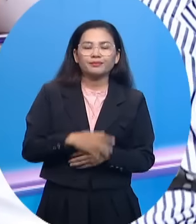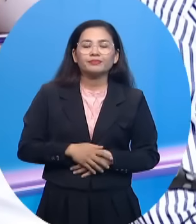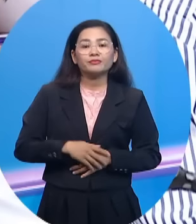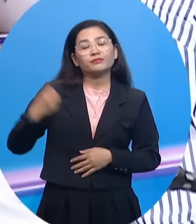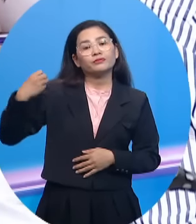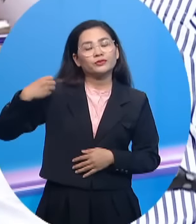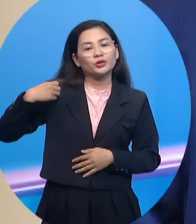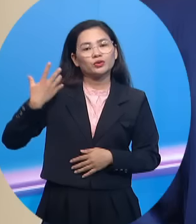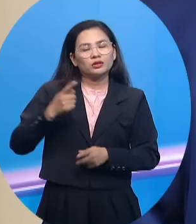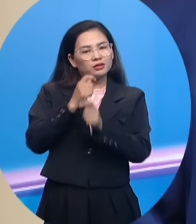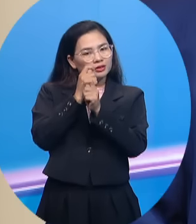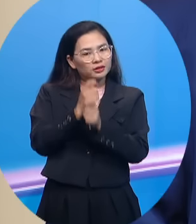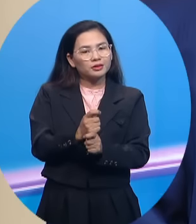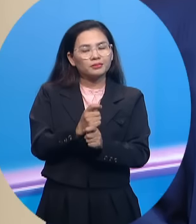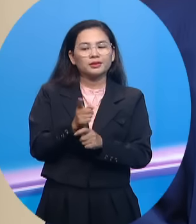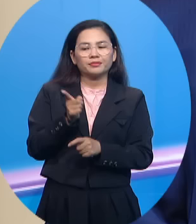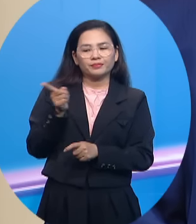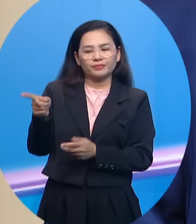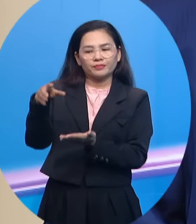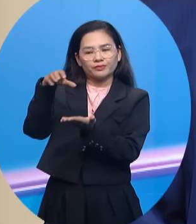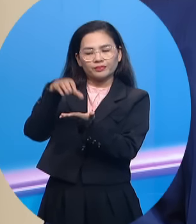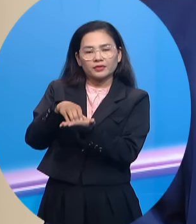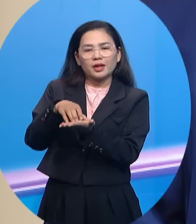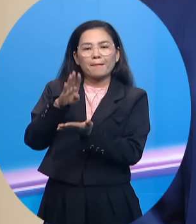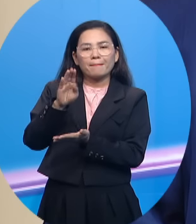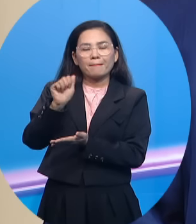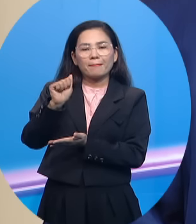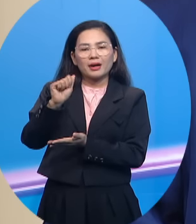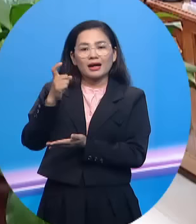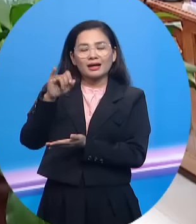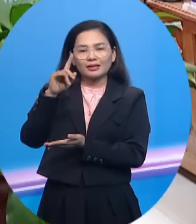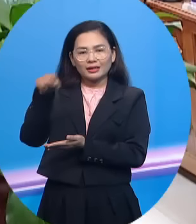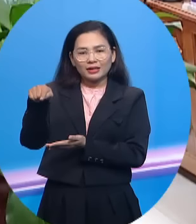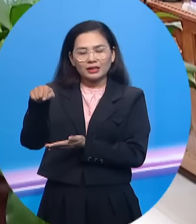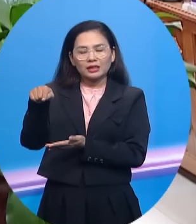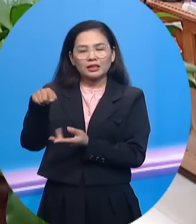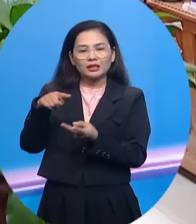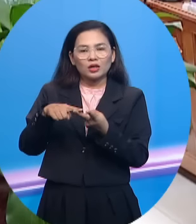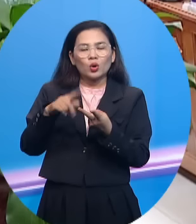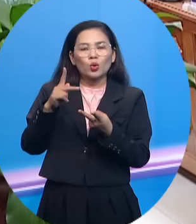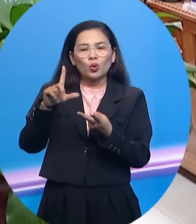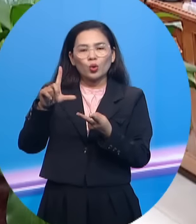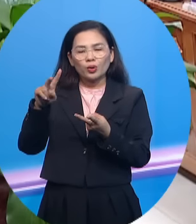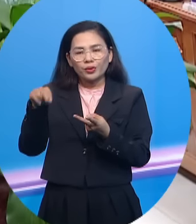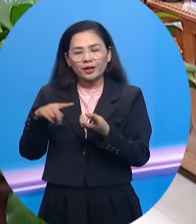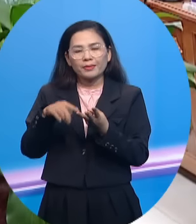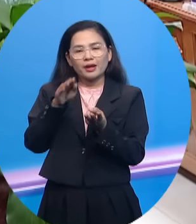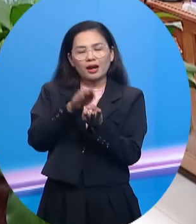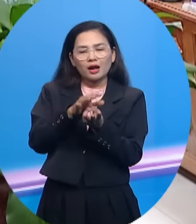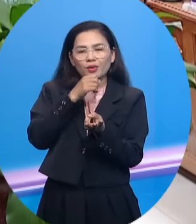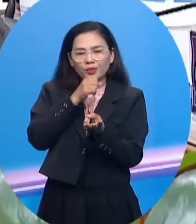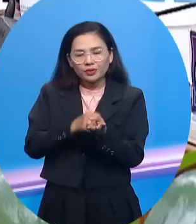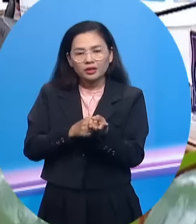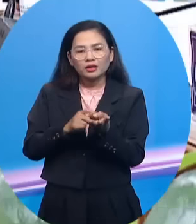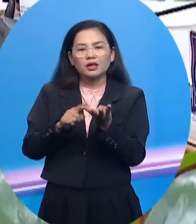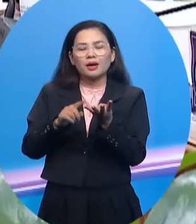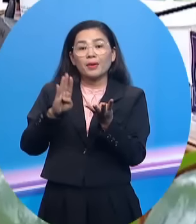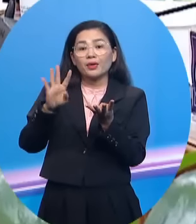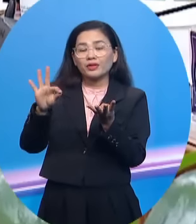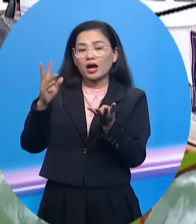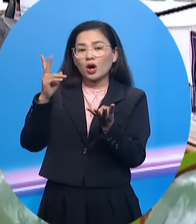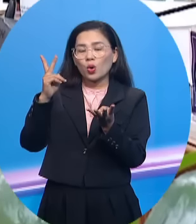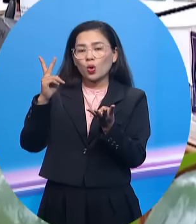Chính nhấn mạnh, cụm di tích lịch sử văn hóa Ba Đình gồm Lăng Chủ tịch Hồ Chí Minh, khu lưu niệm Chủ tịch Hồ Chí Minh tại Phủ Chủ tịch, Bảo tàng